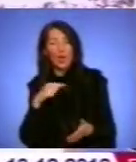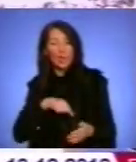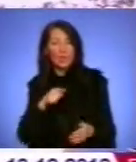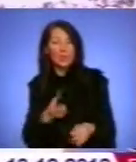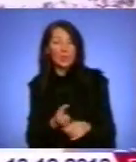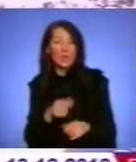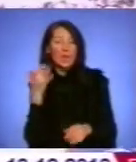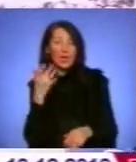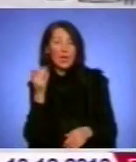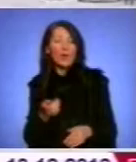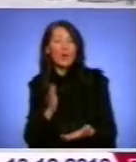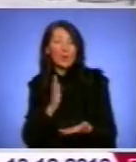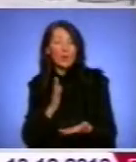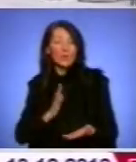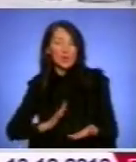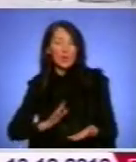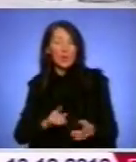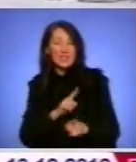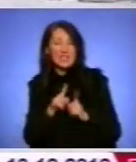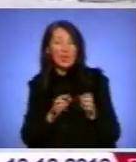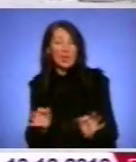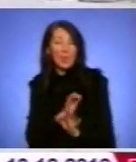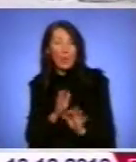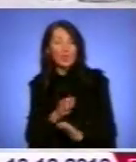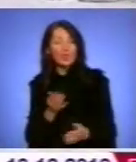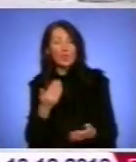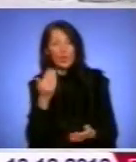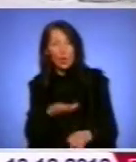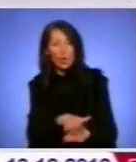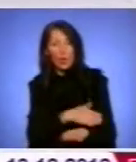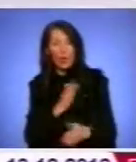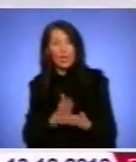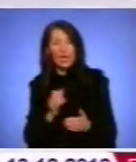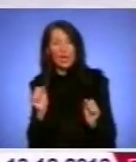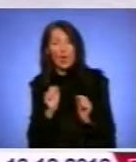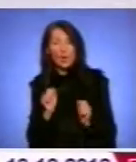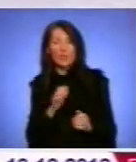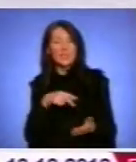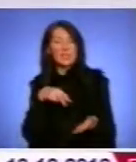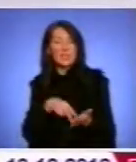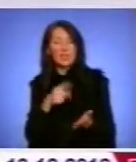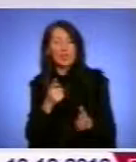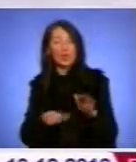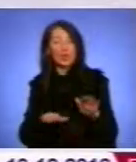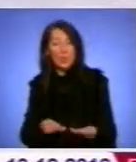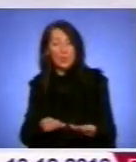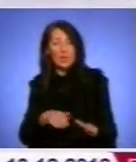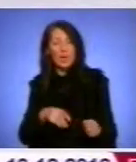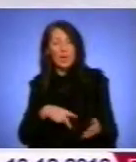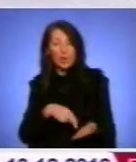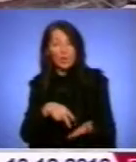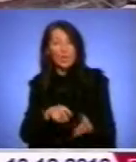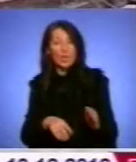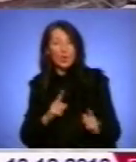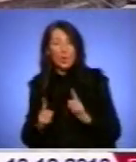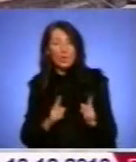отакі зміни погодні. Якщо ви довго перебуваєте на холоді, не стійте на одному місці, тупцюйте, рухайтеся, це допоможе